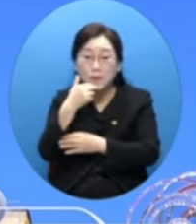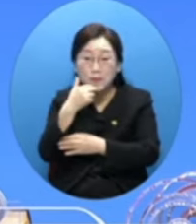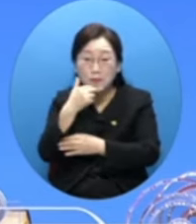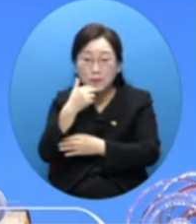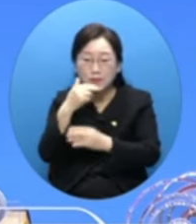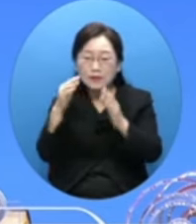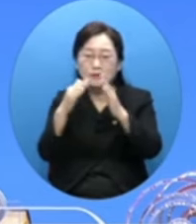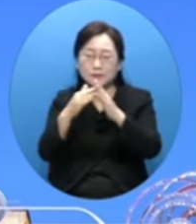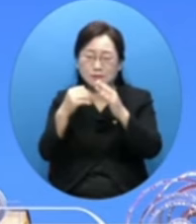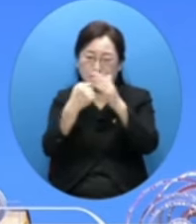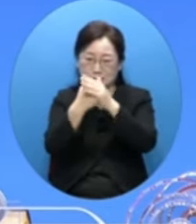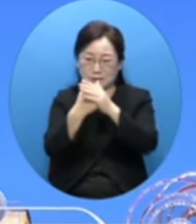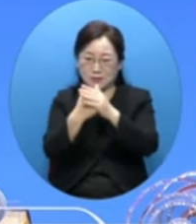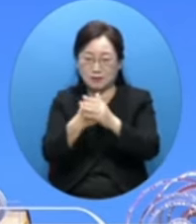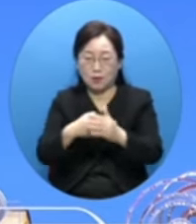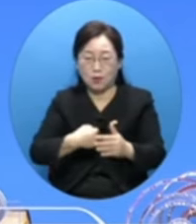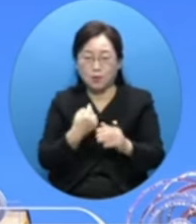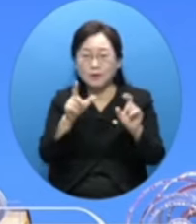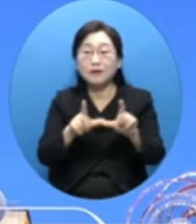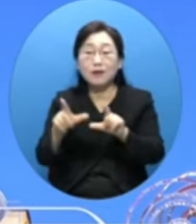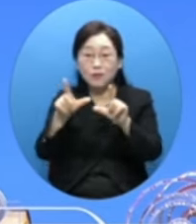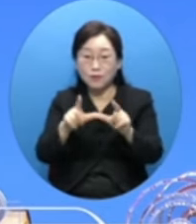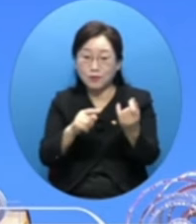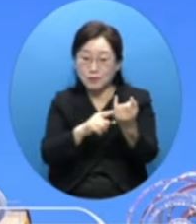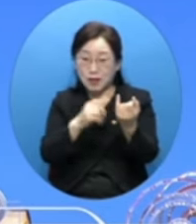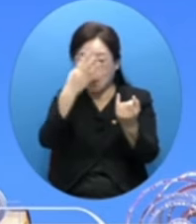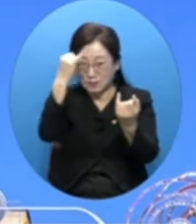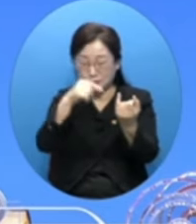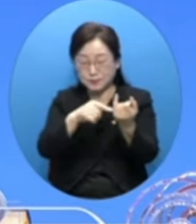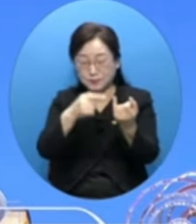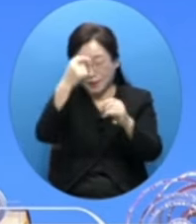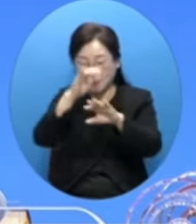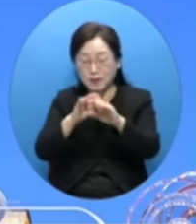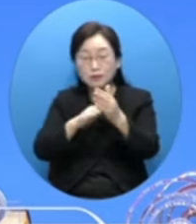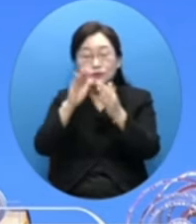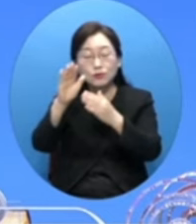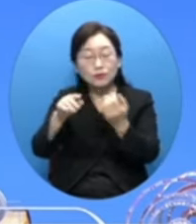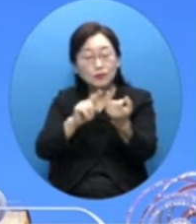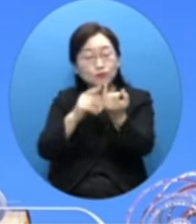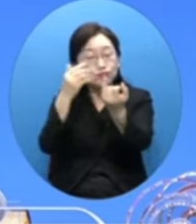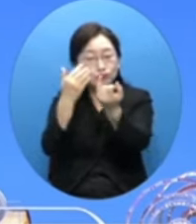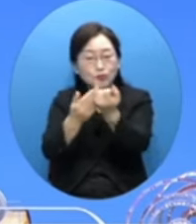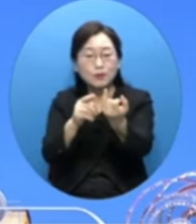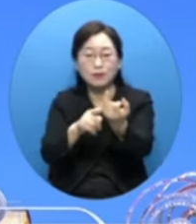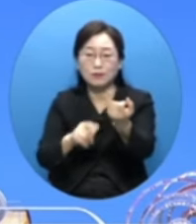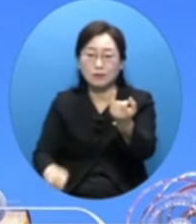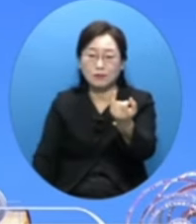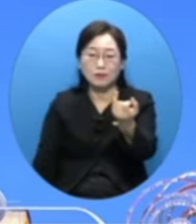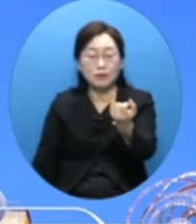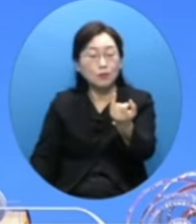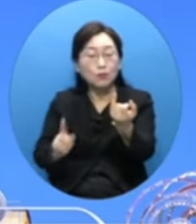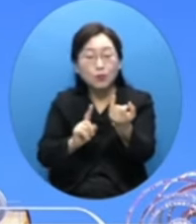홀로 할머님 살고 계신데 예배를 드리고 나서 여쭤봤습니다. 어떻게 생각하고 계시죠? 물었더니